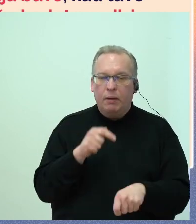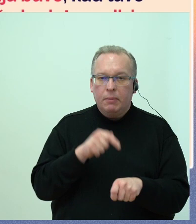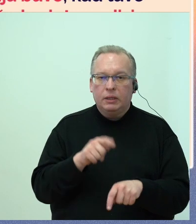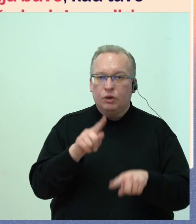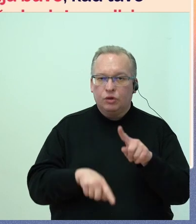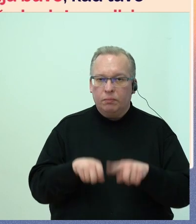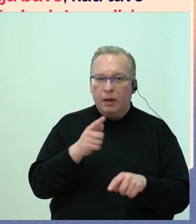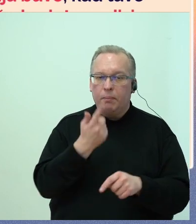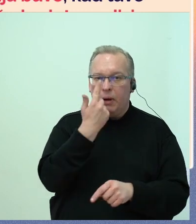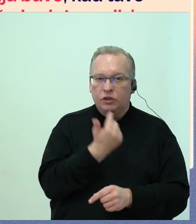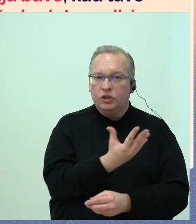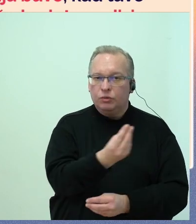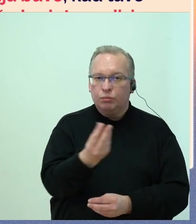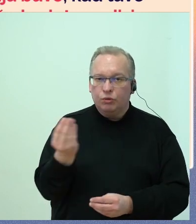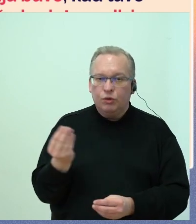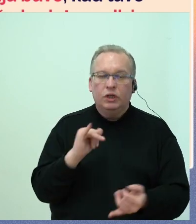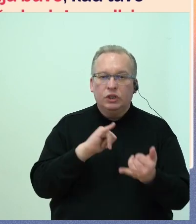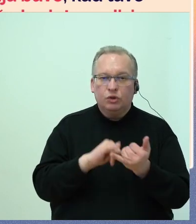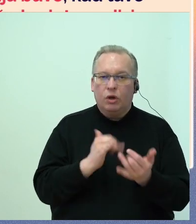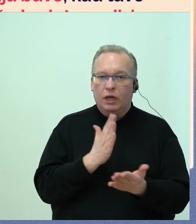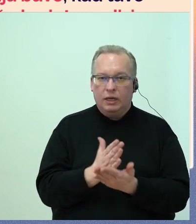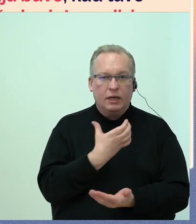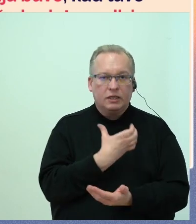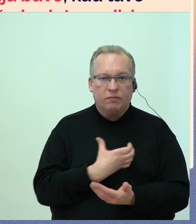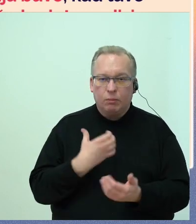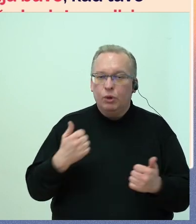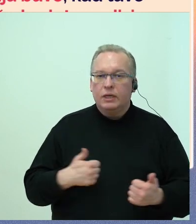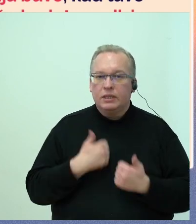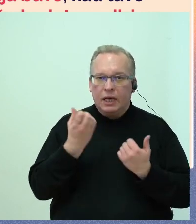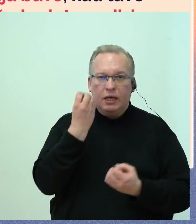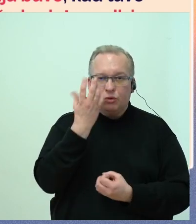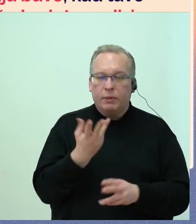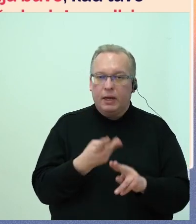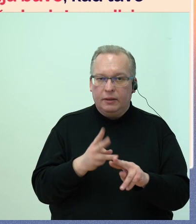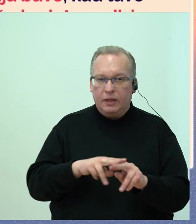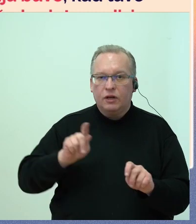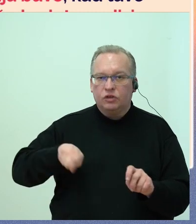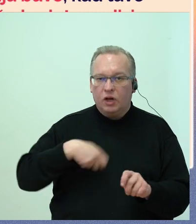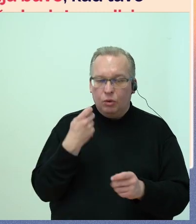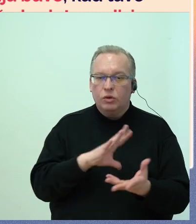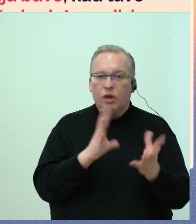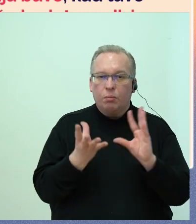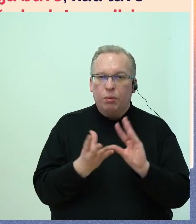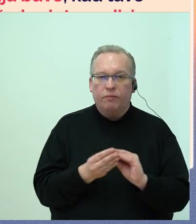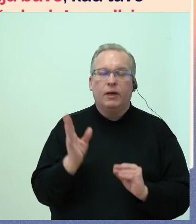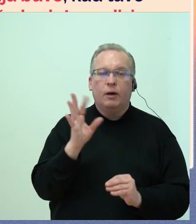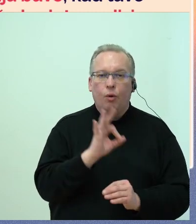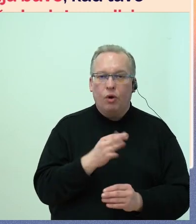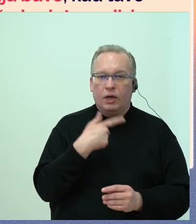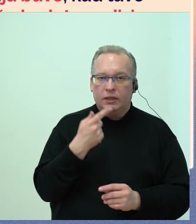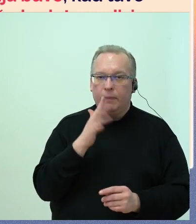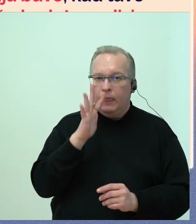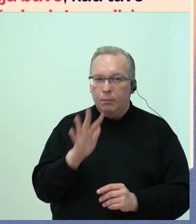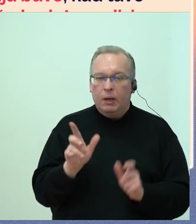artimų ir pažįstamų istorijomis. Ir kad tai yra svarbu siekiant suprasti tą žalos poveikį ir apskritai, kada kalbame apie